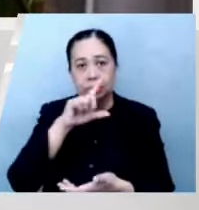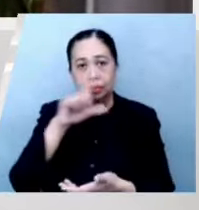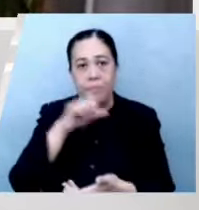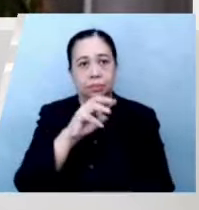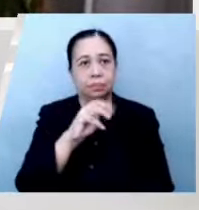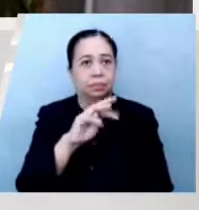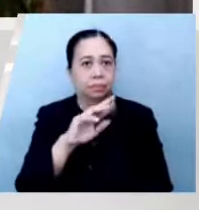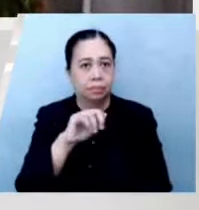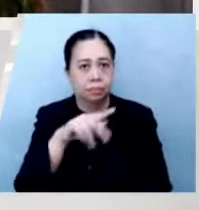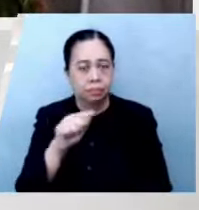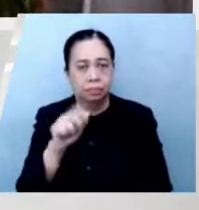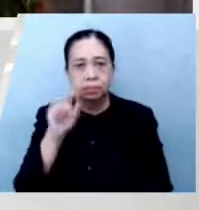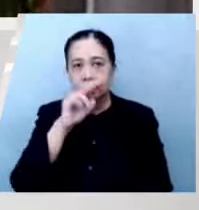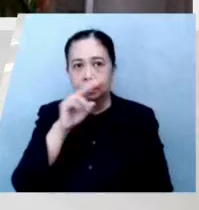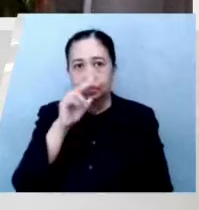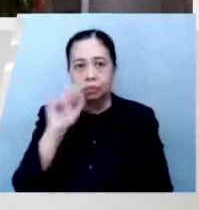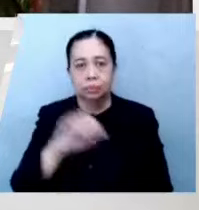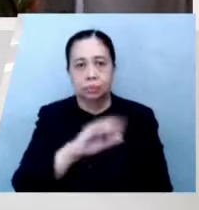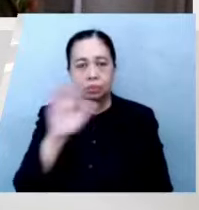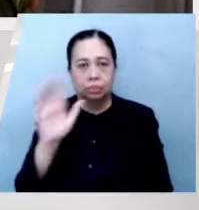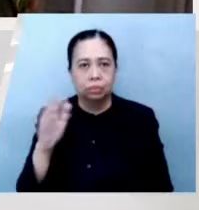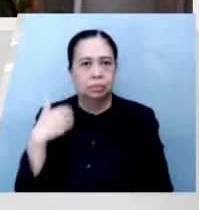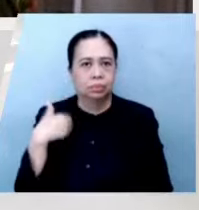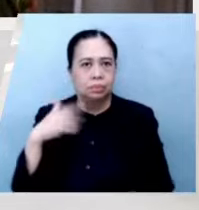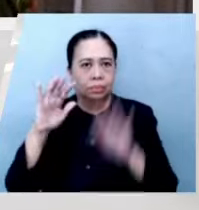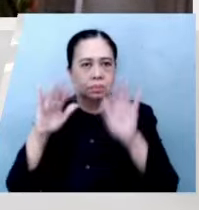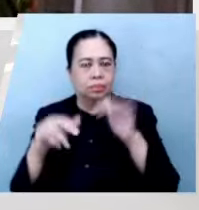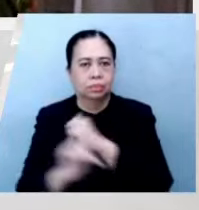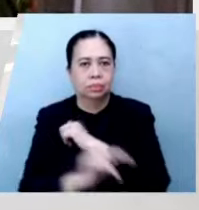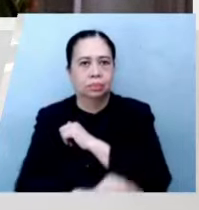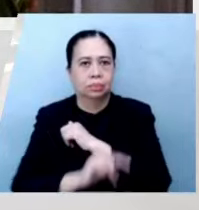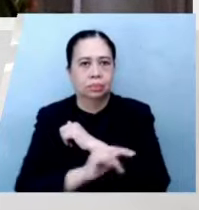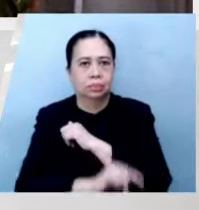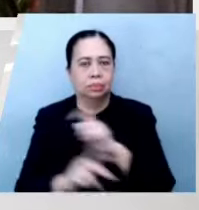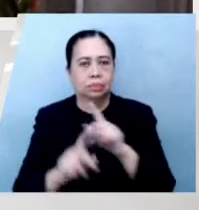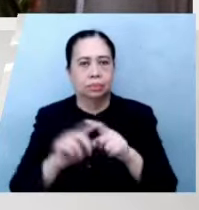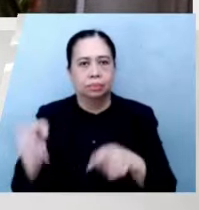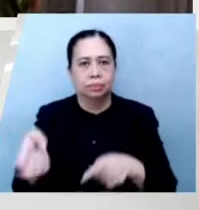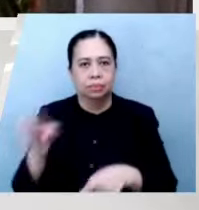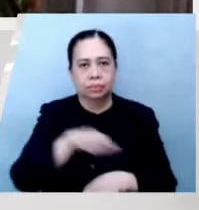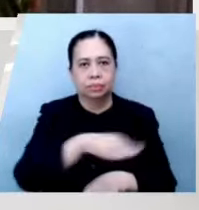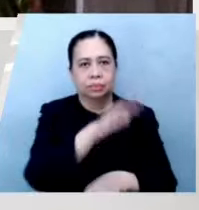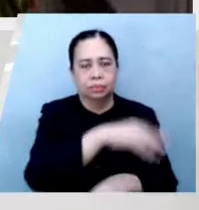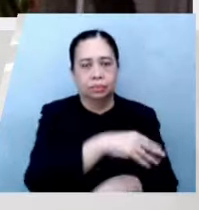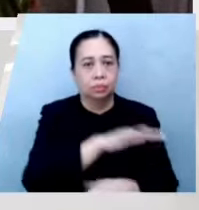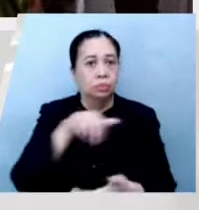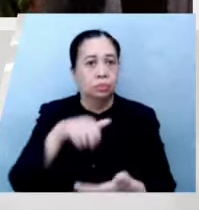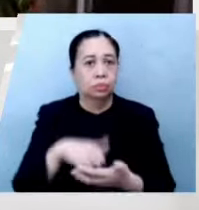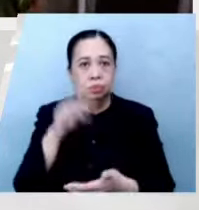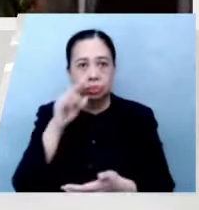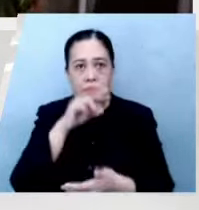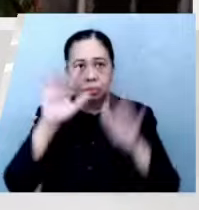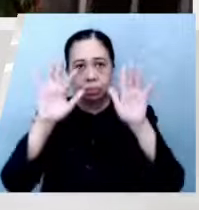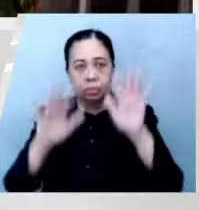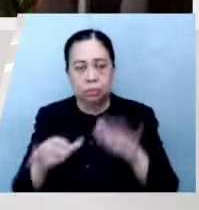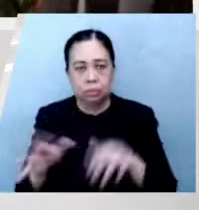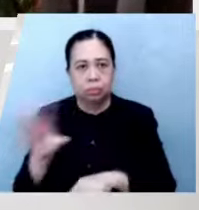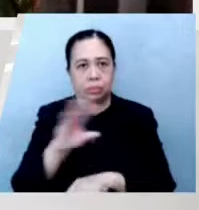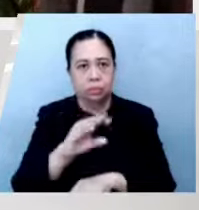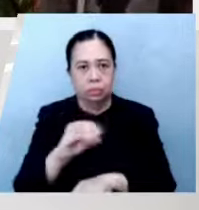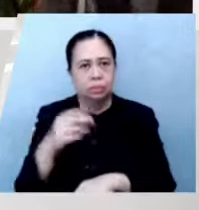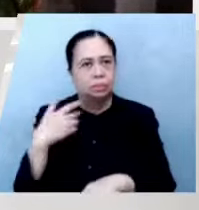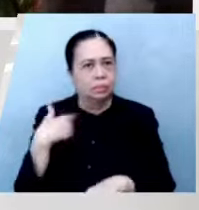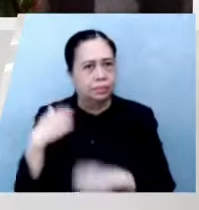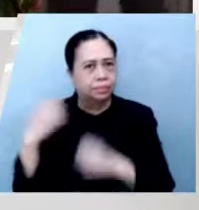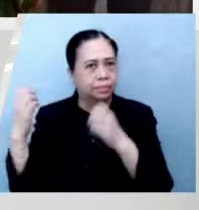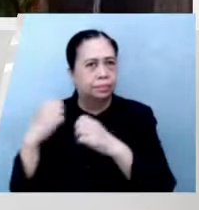Sa Visayas, umaga pa lamang may chance na ng ulan sa Negros Oriental at ilang bahagi ng Bohol. Halos buong Visayas na ang ulanin pagsapit ng hapon. May mga inaasahan